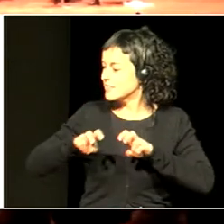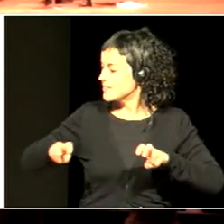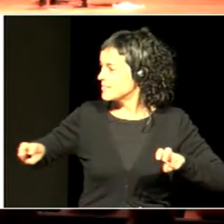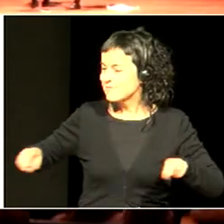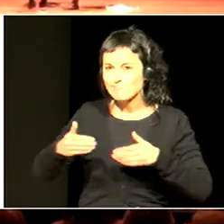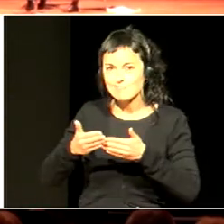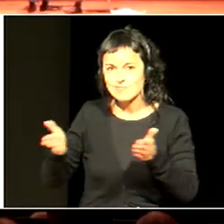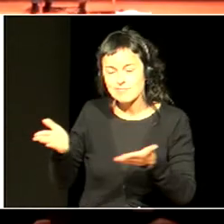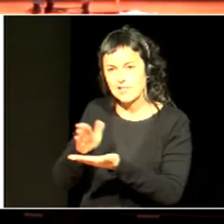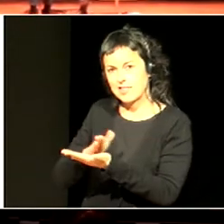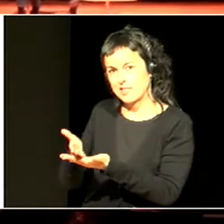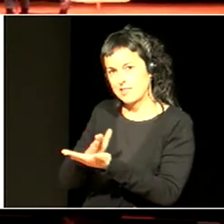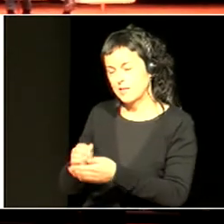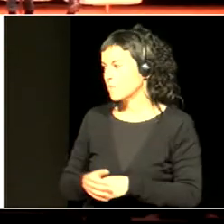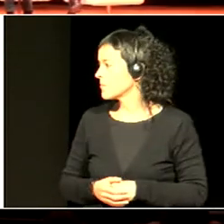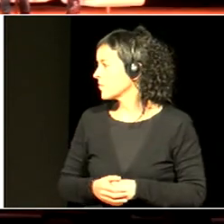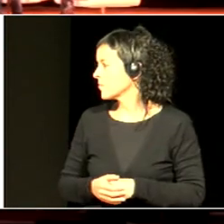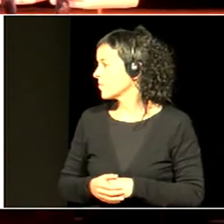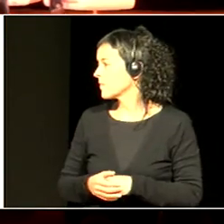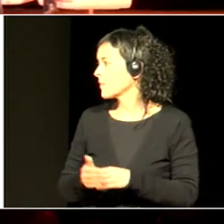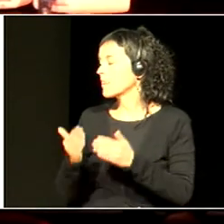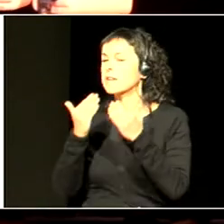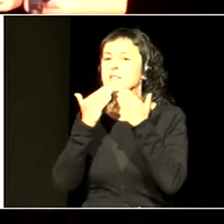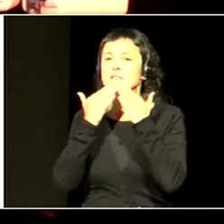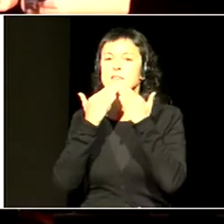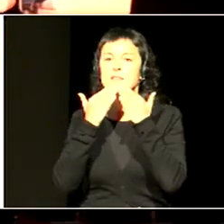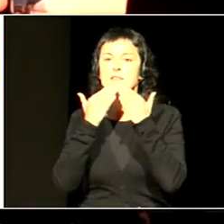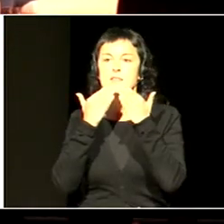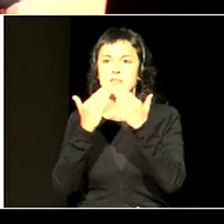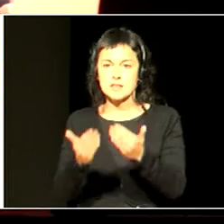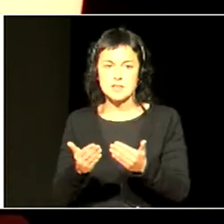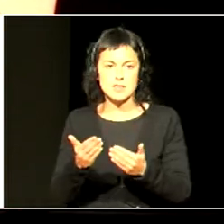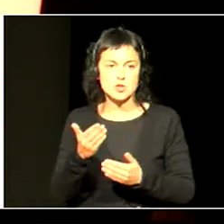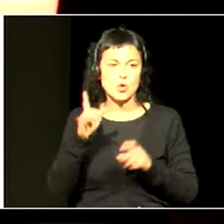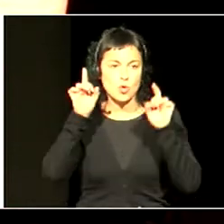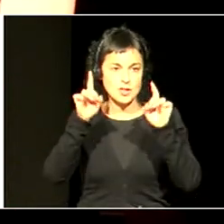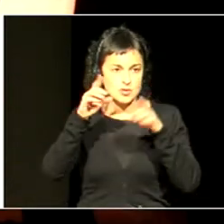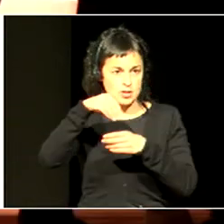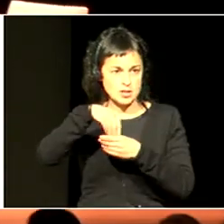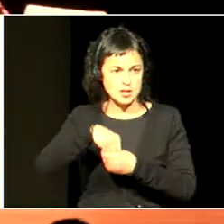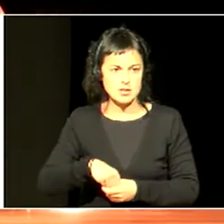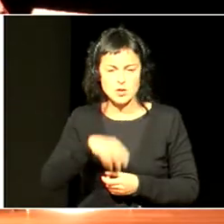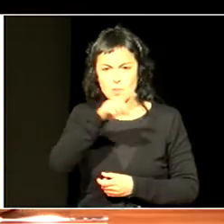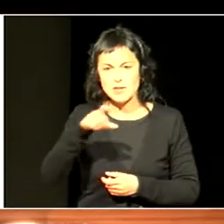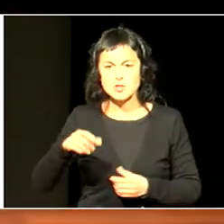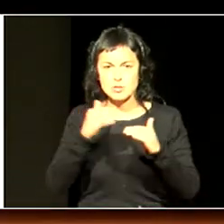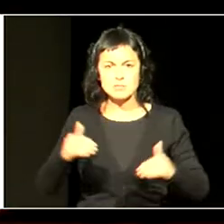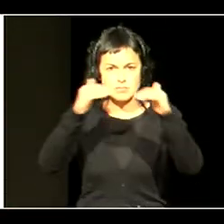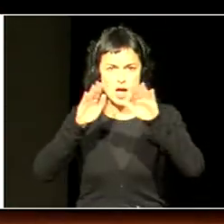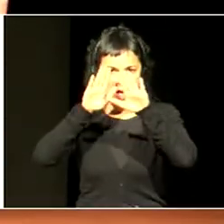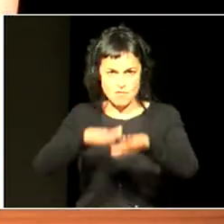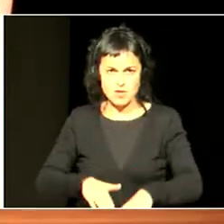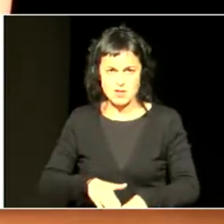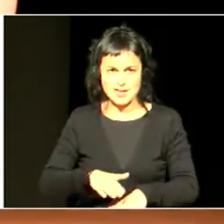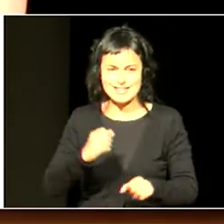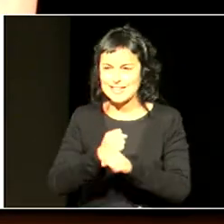bideratzea. Eskerrik asko, hezkuntzan berdintasunagatik lan egiten duzuen guztiei.